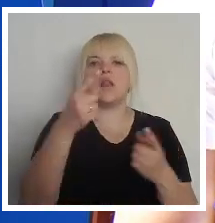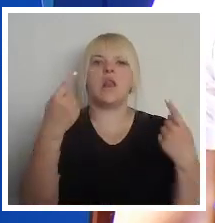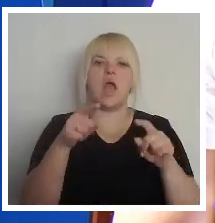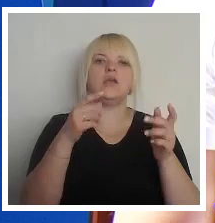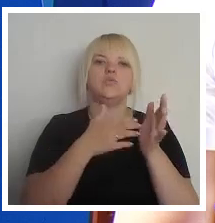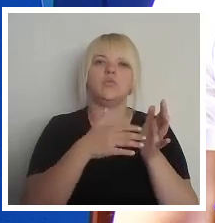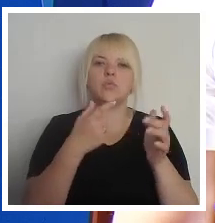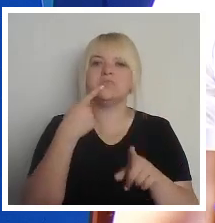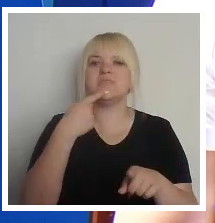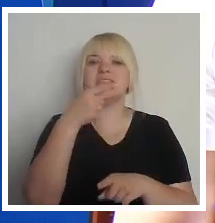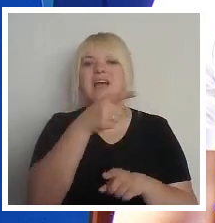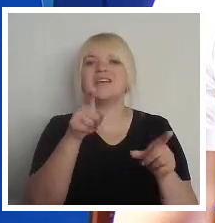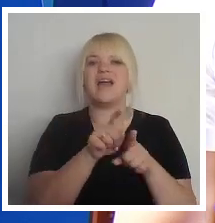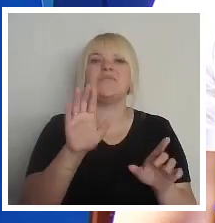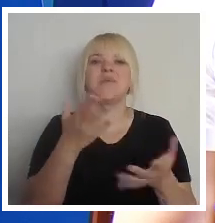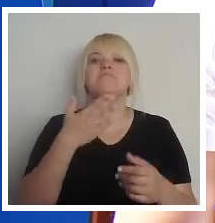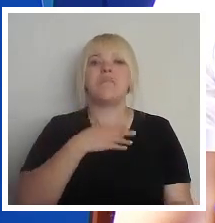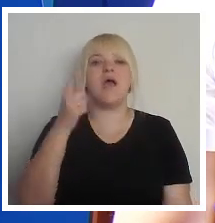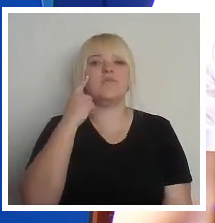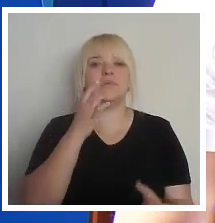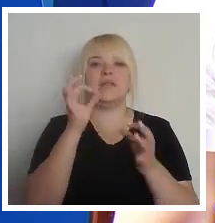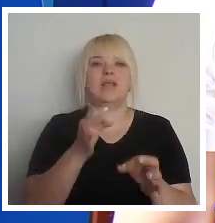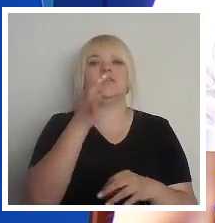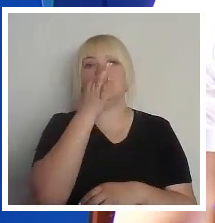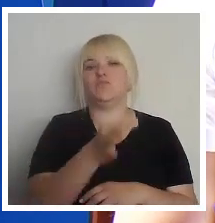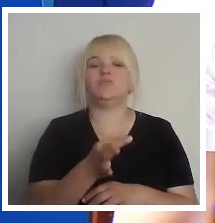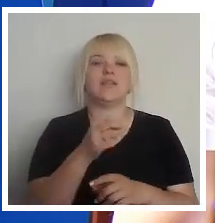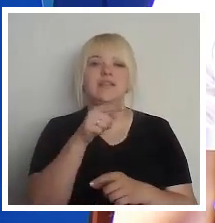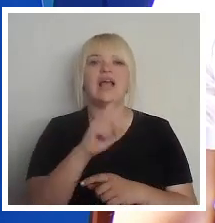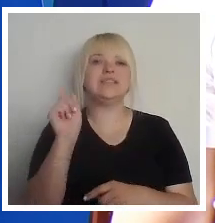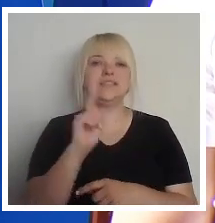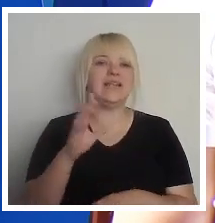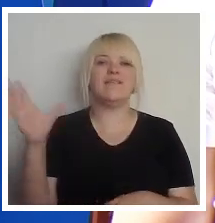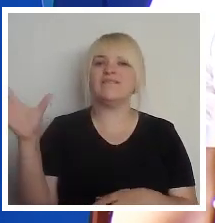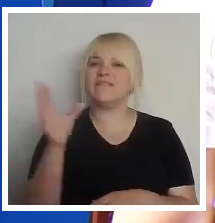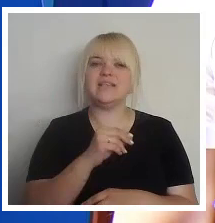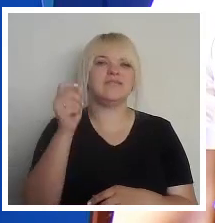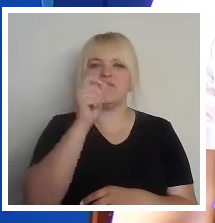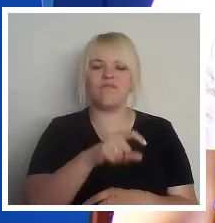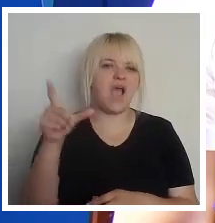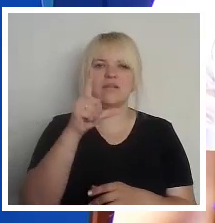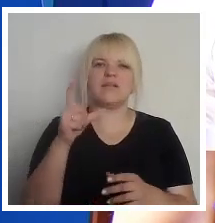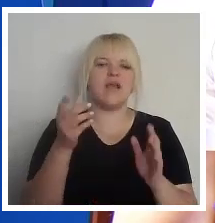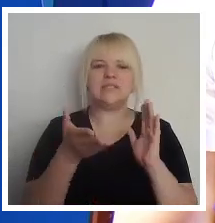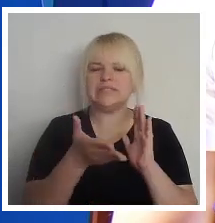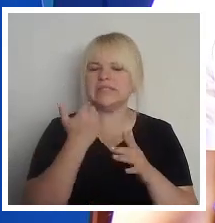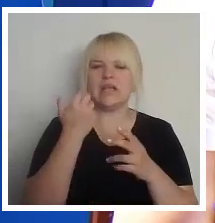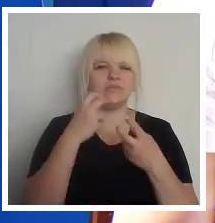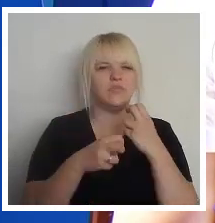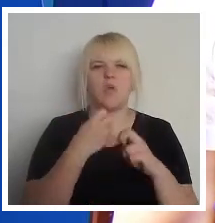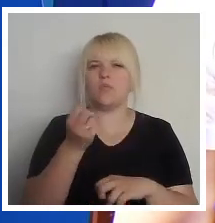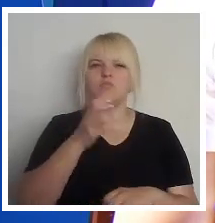bet manuprāt, patiesības sakot, tas ir vislielākais izaicinājums mums visiem, kas šeit